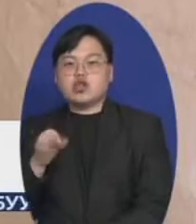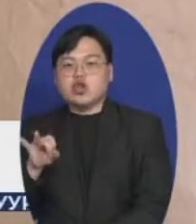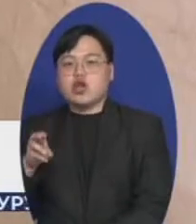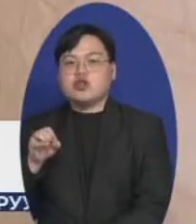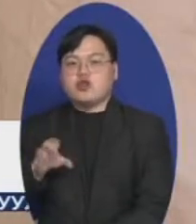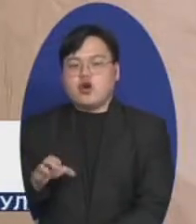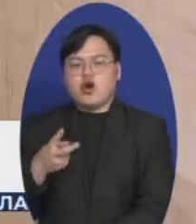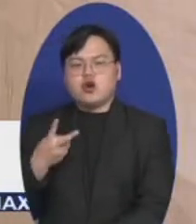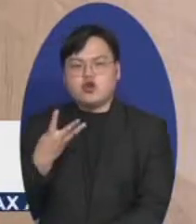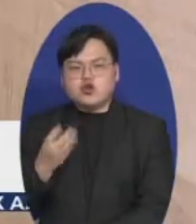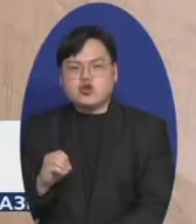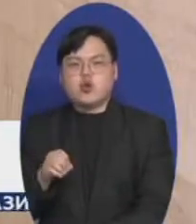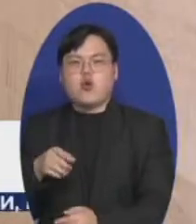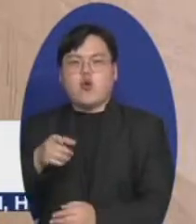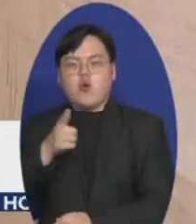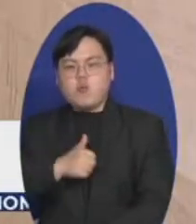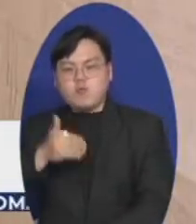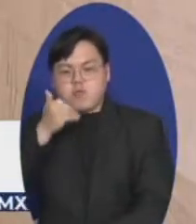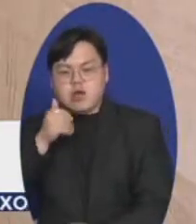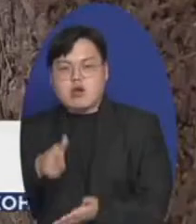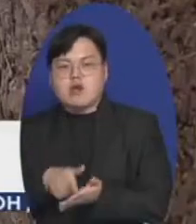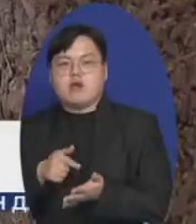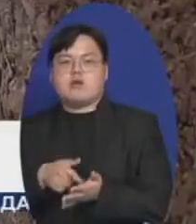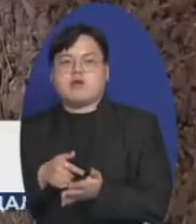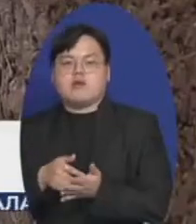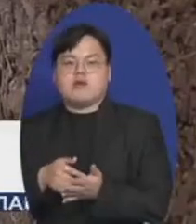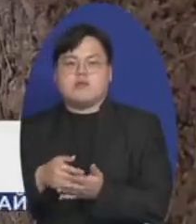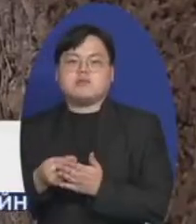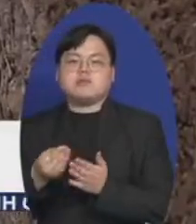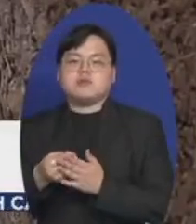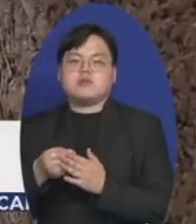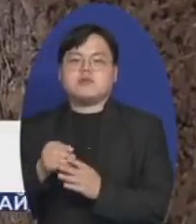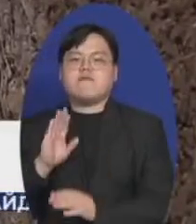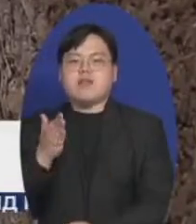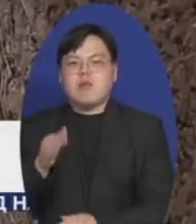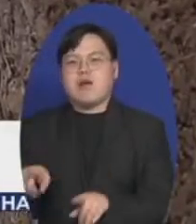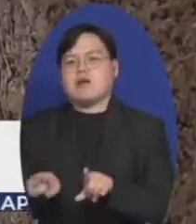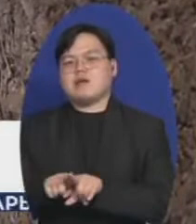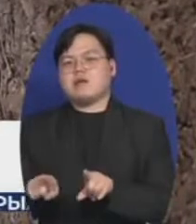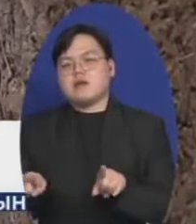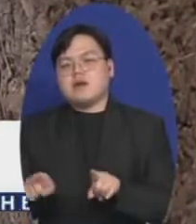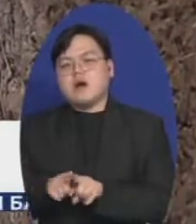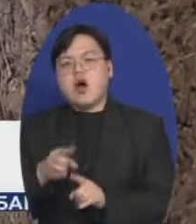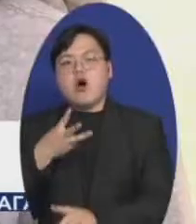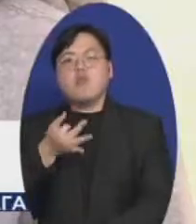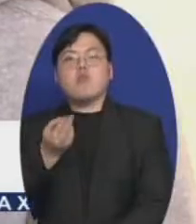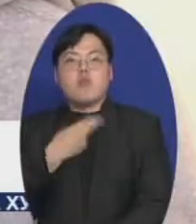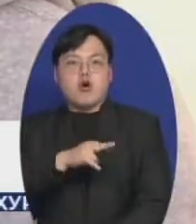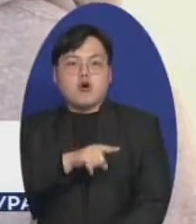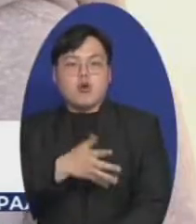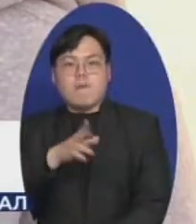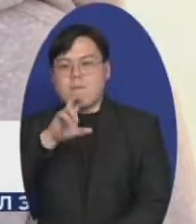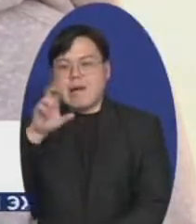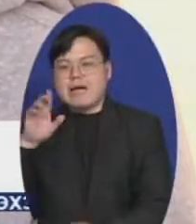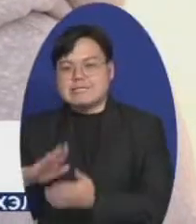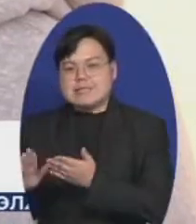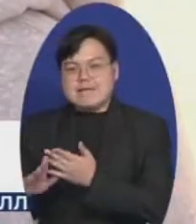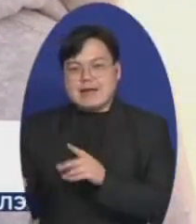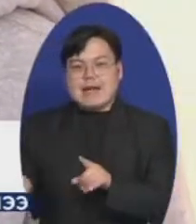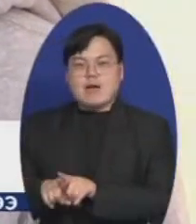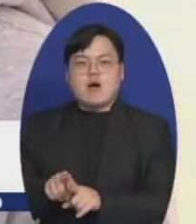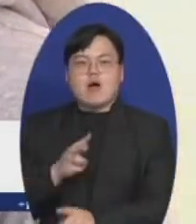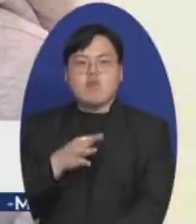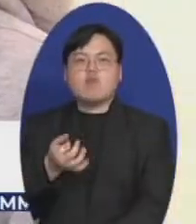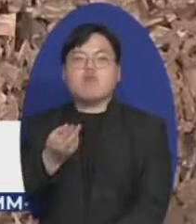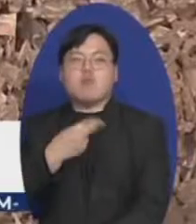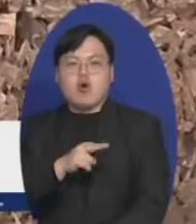хэрэгтэй эмчилгээнүүдийг агуулсан. А байгалийн антибиотик гэж яВДэг. Модыг байгалаас одоо цэвэрлэгээний журмаар явна те. Арамнуудаас бас нэг